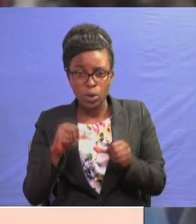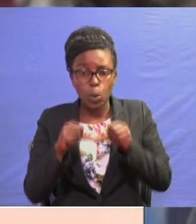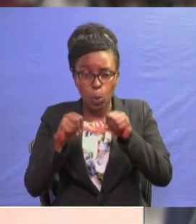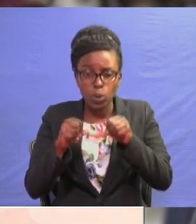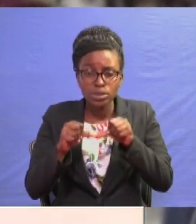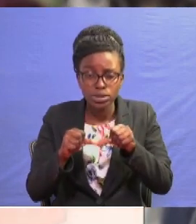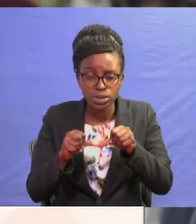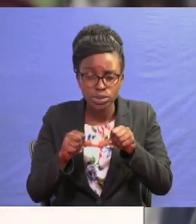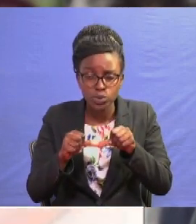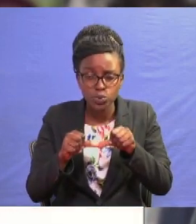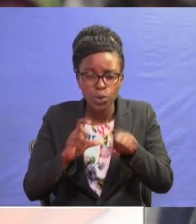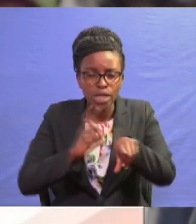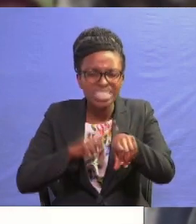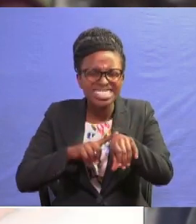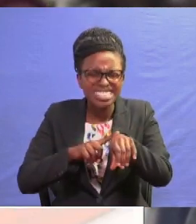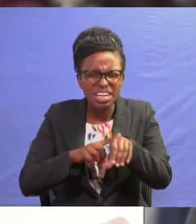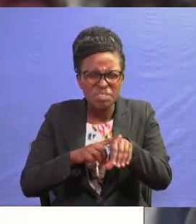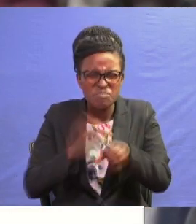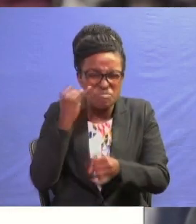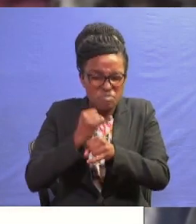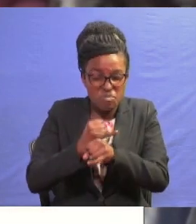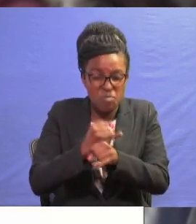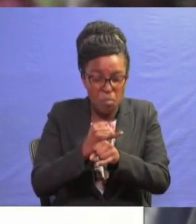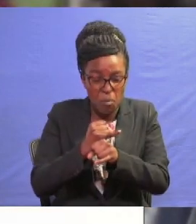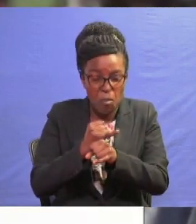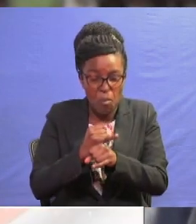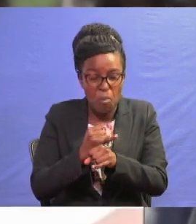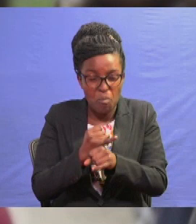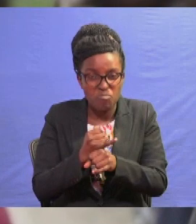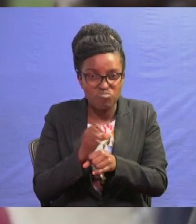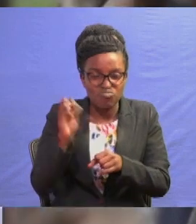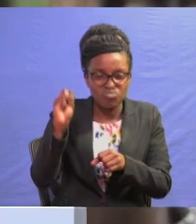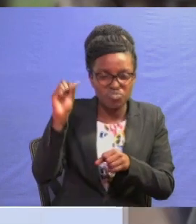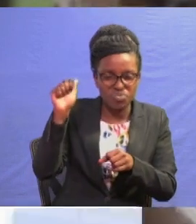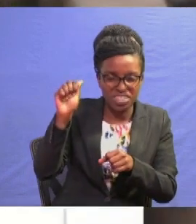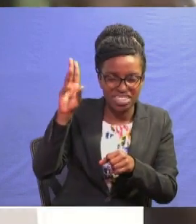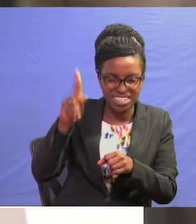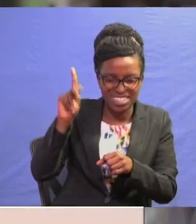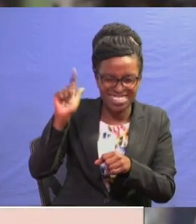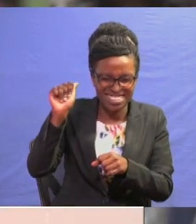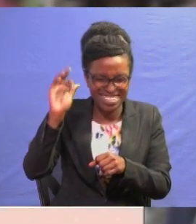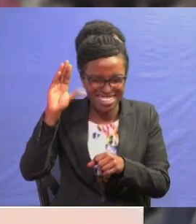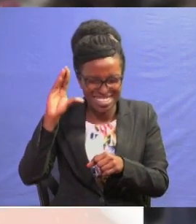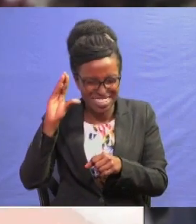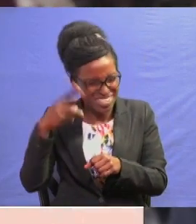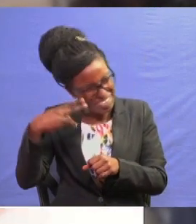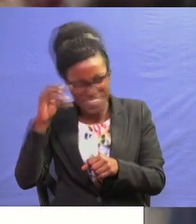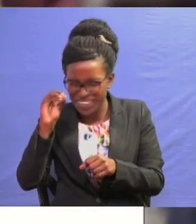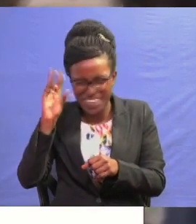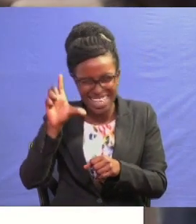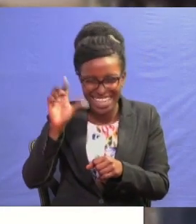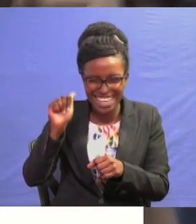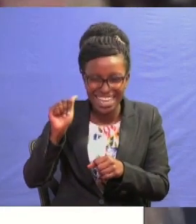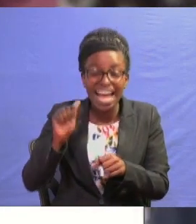compensate kwa ile kazi tumehangaikia huko Shakahola. Na siku ya leo lazima wajue na